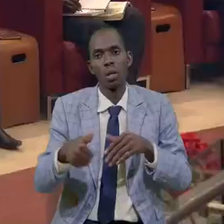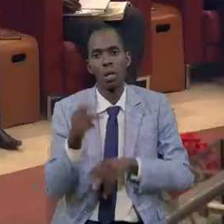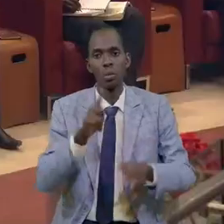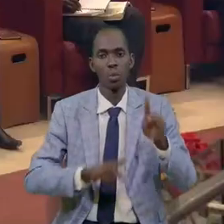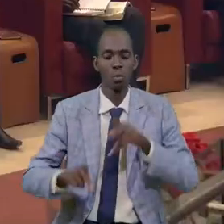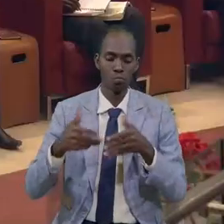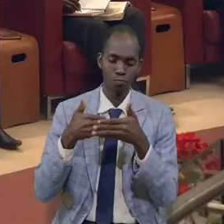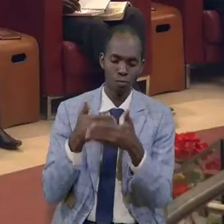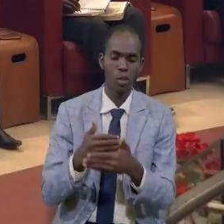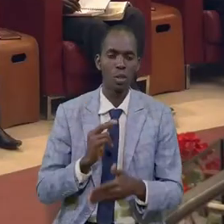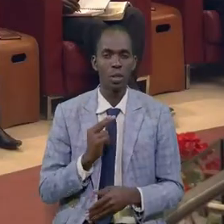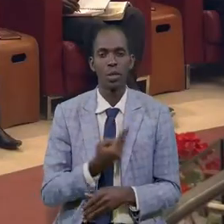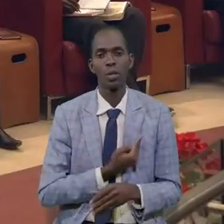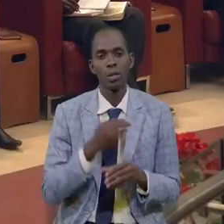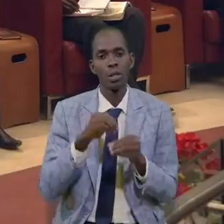de Jésus.